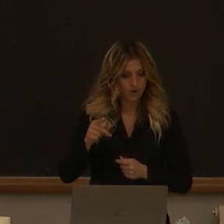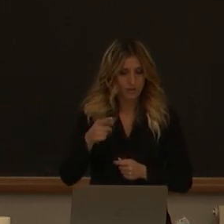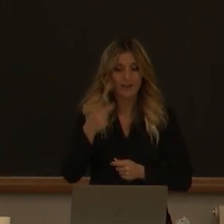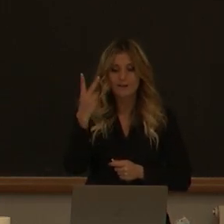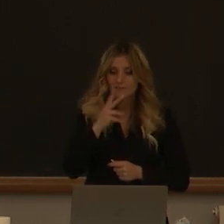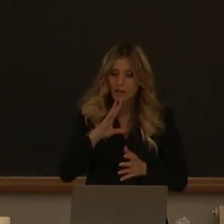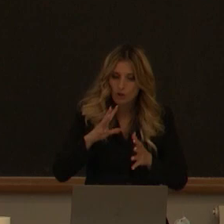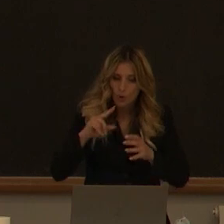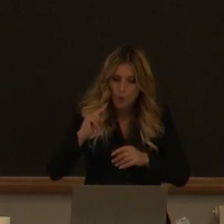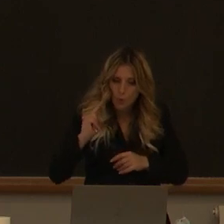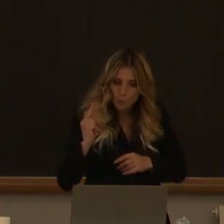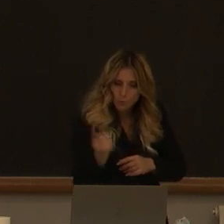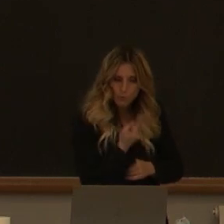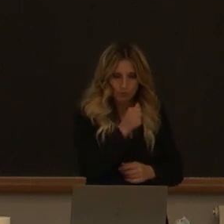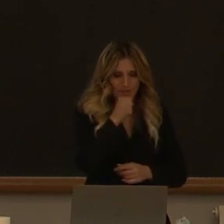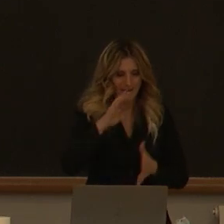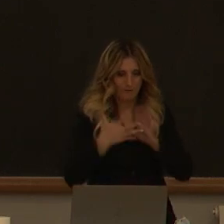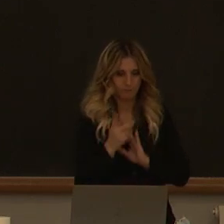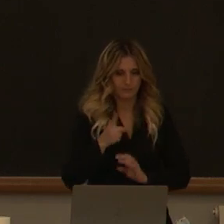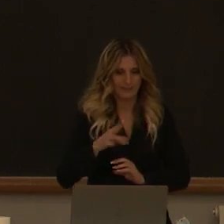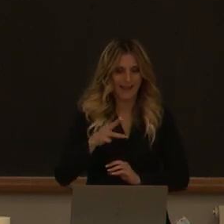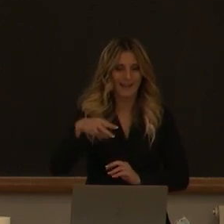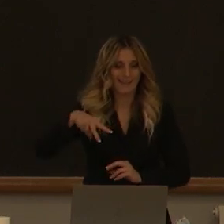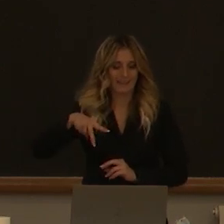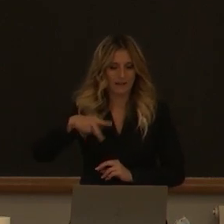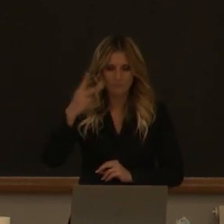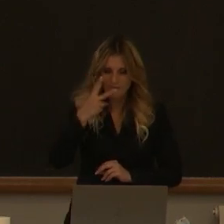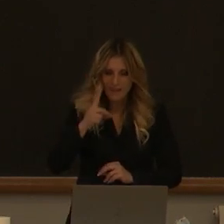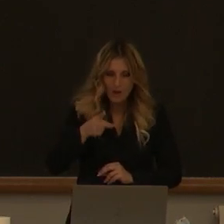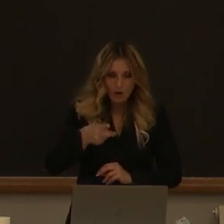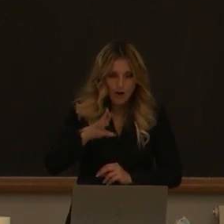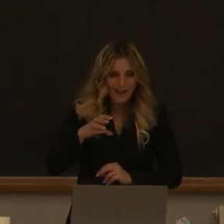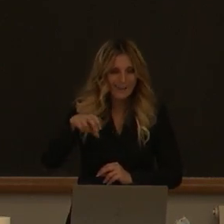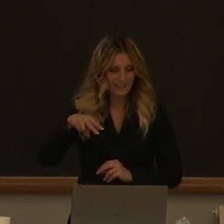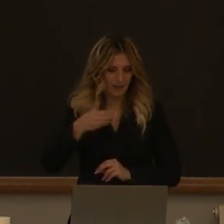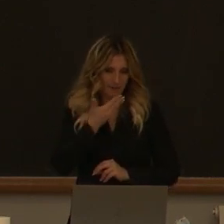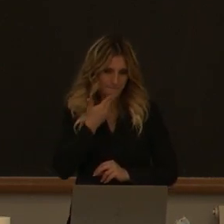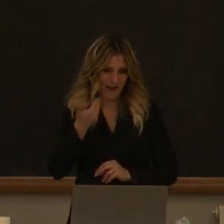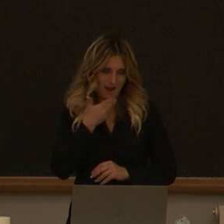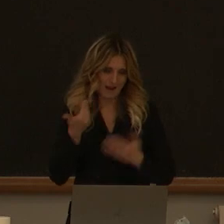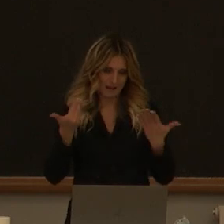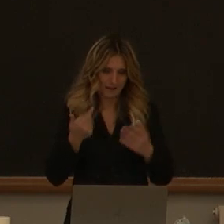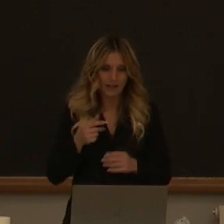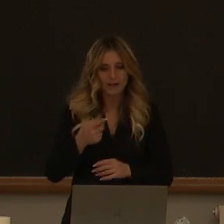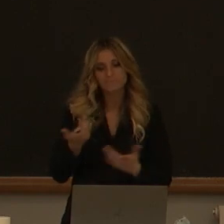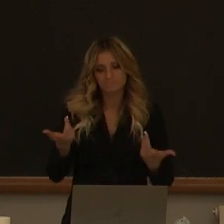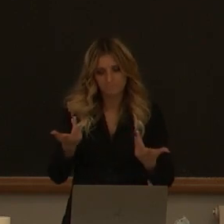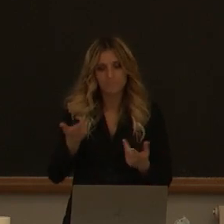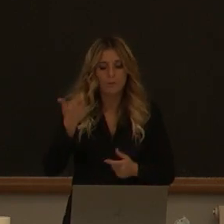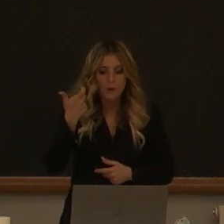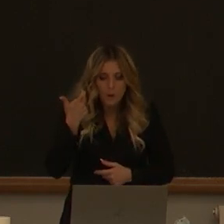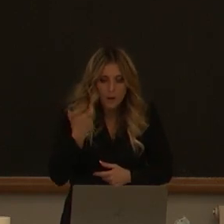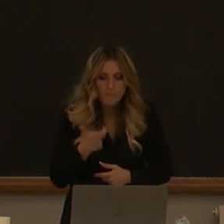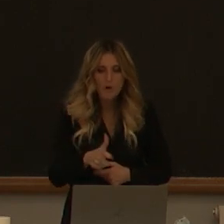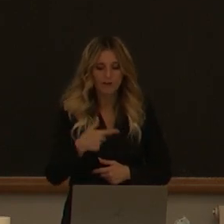green non ha assolutamente nulla. Questo ovviamente non basta mettersi, come dire, un po' la maschera del green per poter